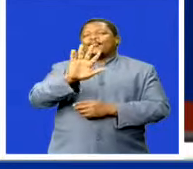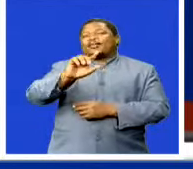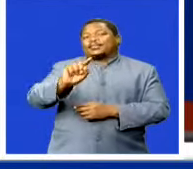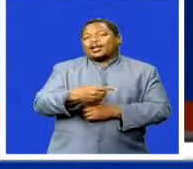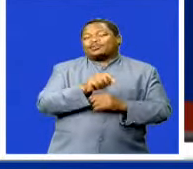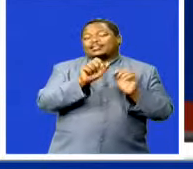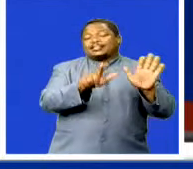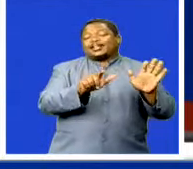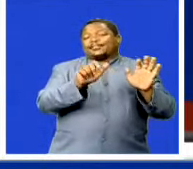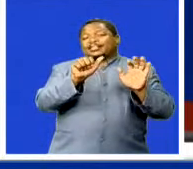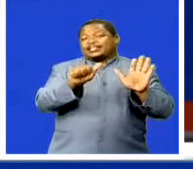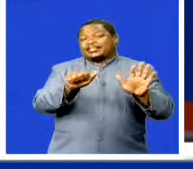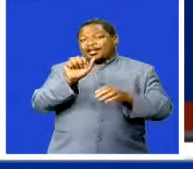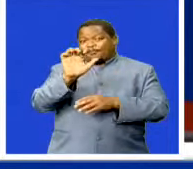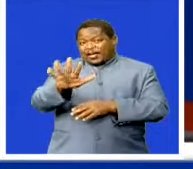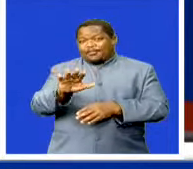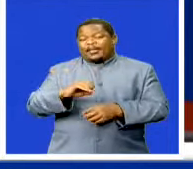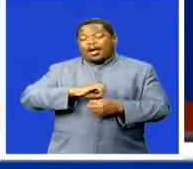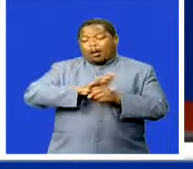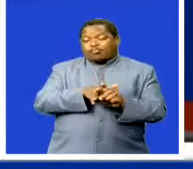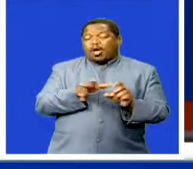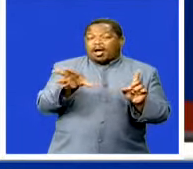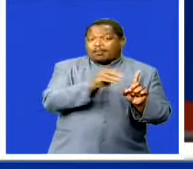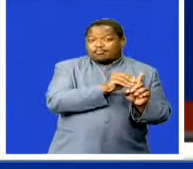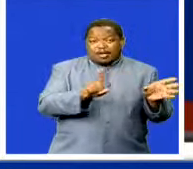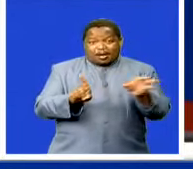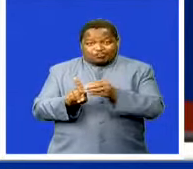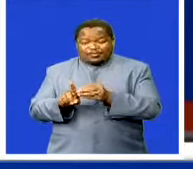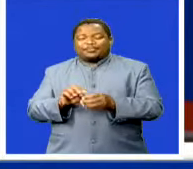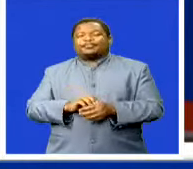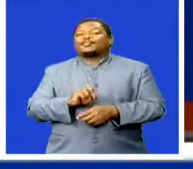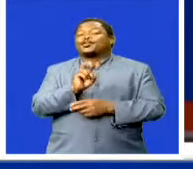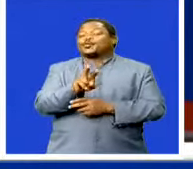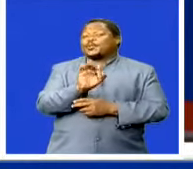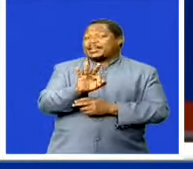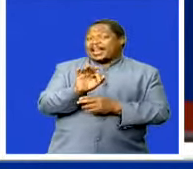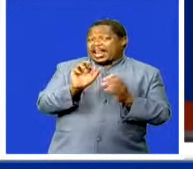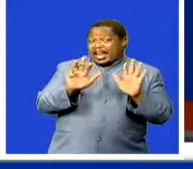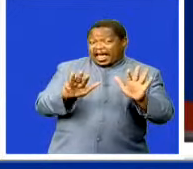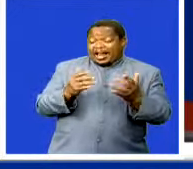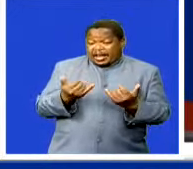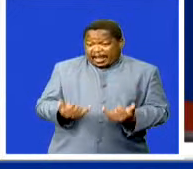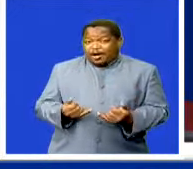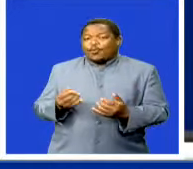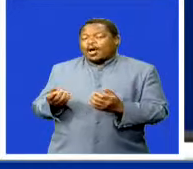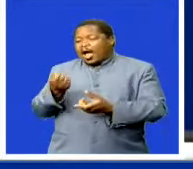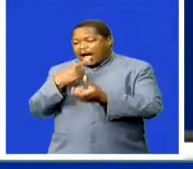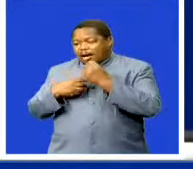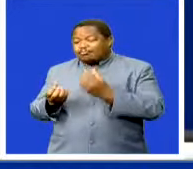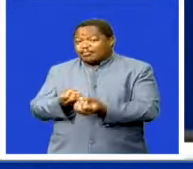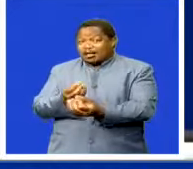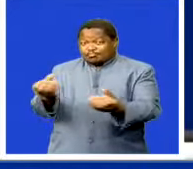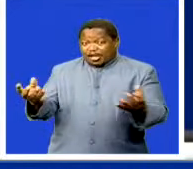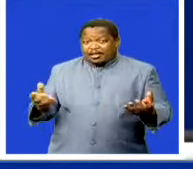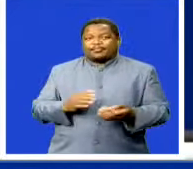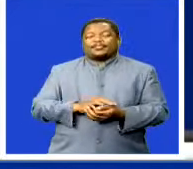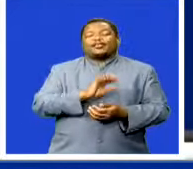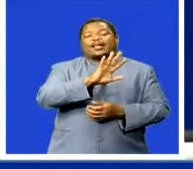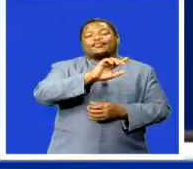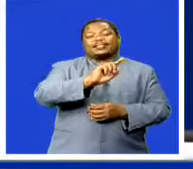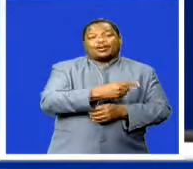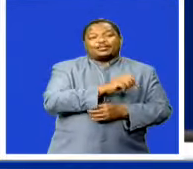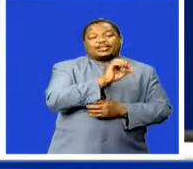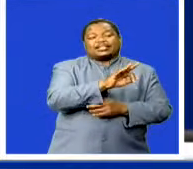5765 bangu 239 labalashelwa lomkhuhlane bangu 5392 lasebaluleme kanti ke